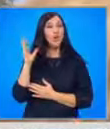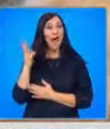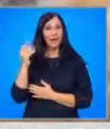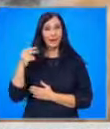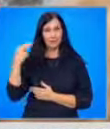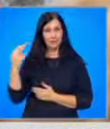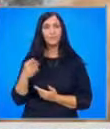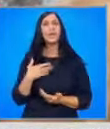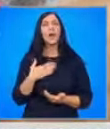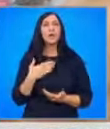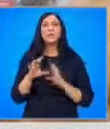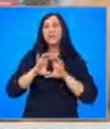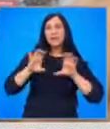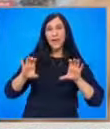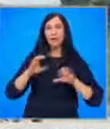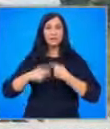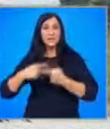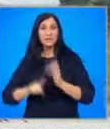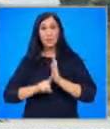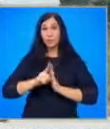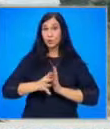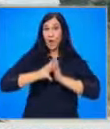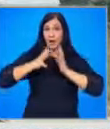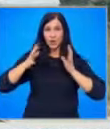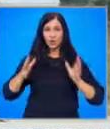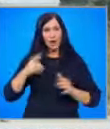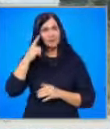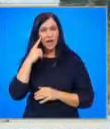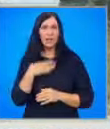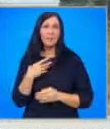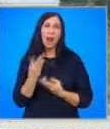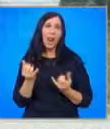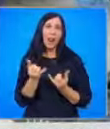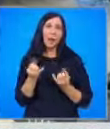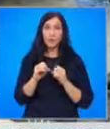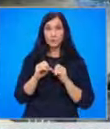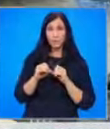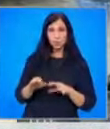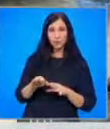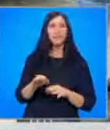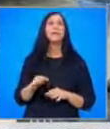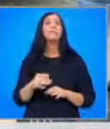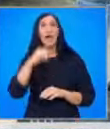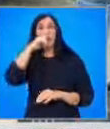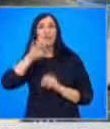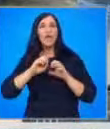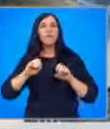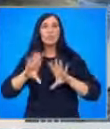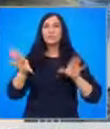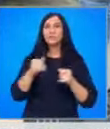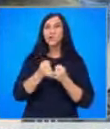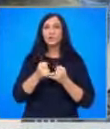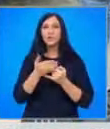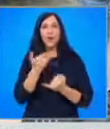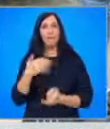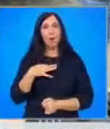следствие на температурата се разширява, знаете, и де-факто има леко изпускване от тях. Най-важната информация за всички русенци е,